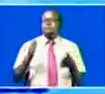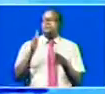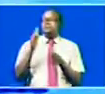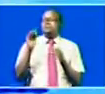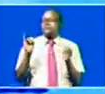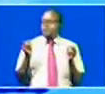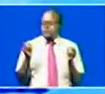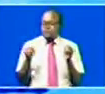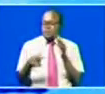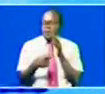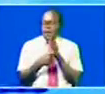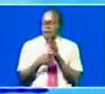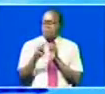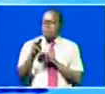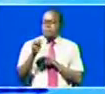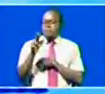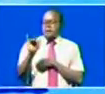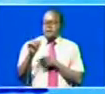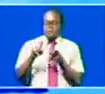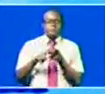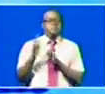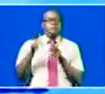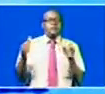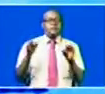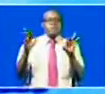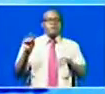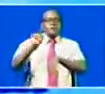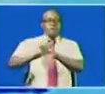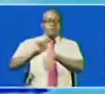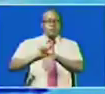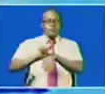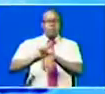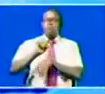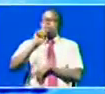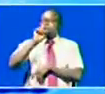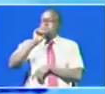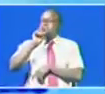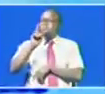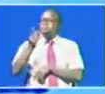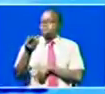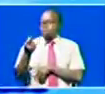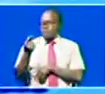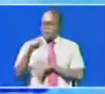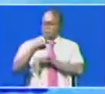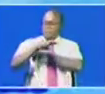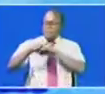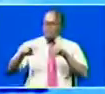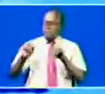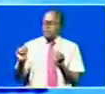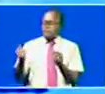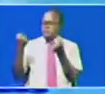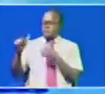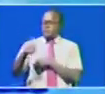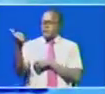Lobby, mtangazaji wa ishara akiwa ni Gideon Mbogo. Mchakato wa kurejesha nchini pesa za wizi zilizohifadhiwa katika nchi